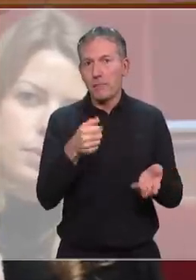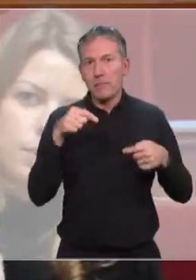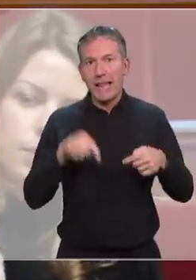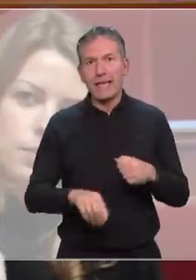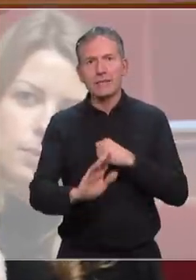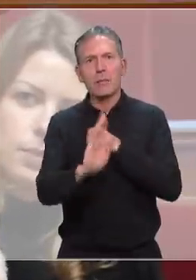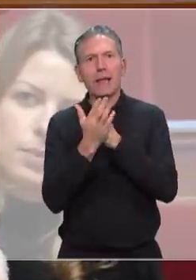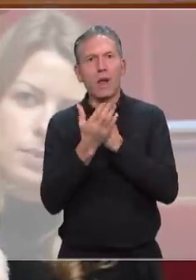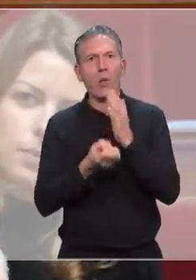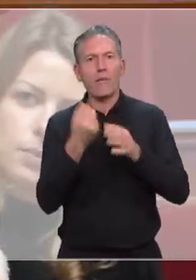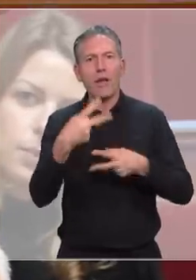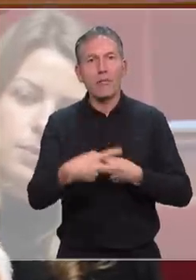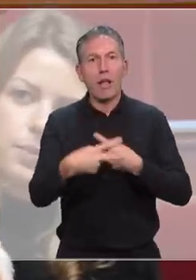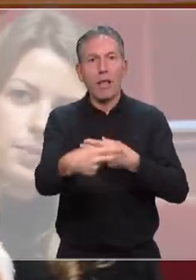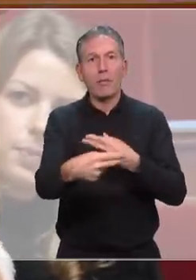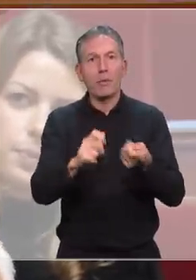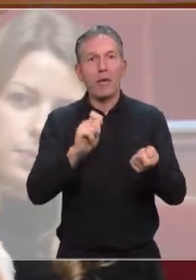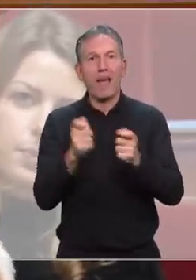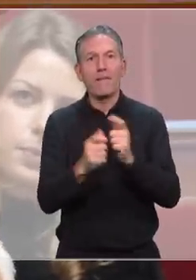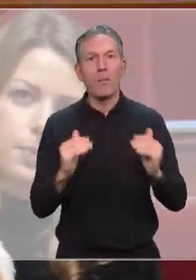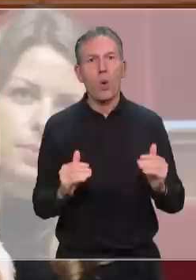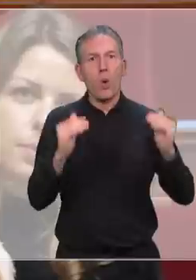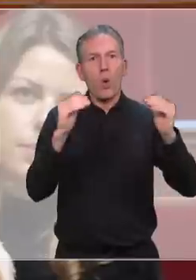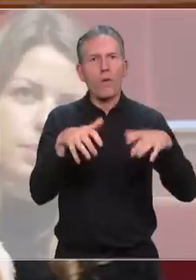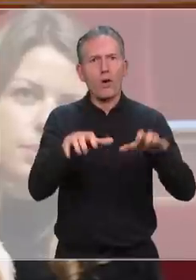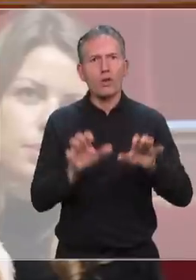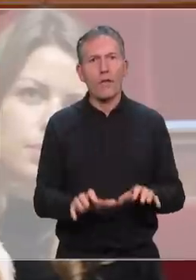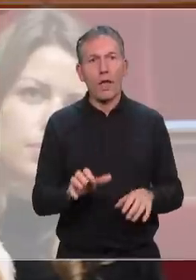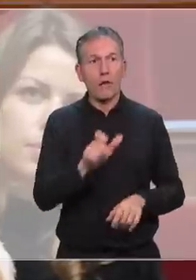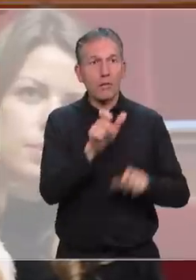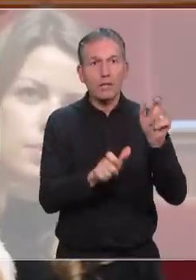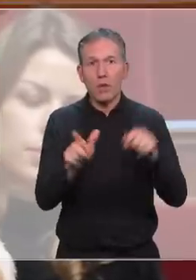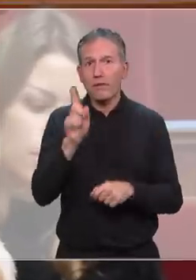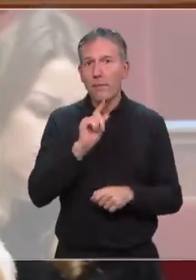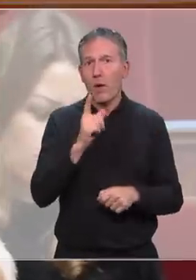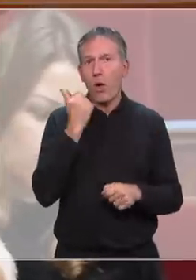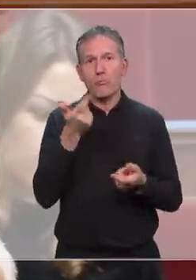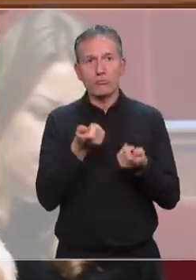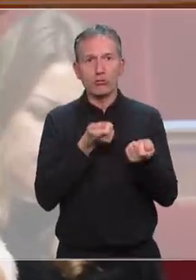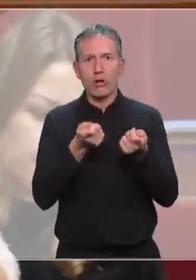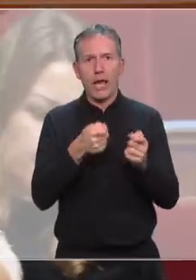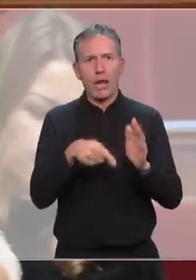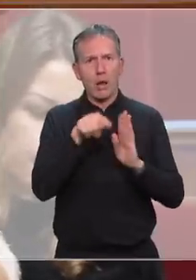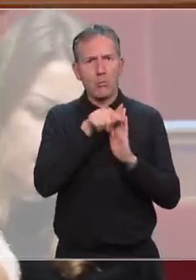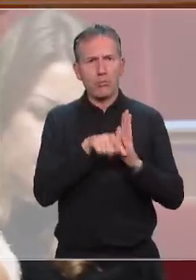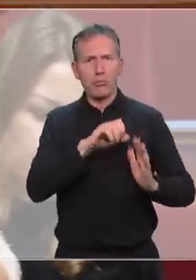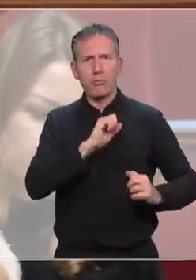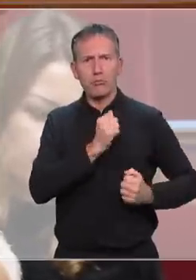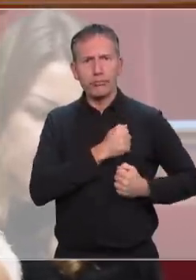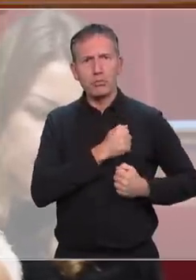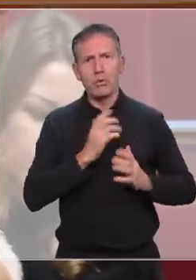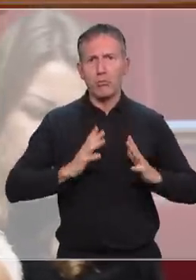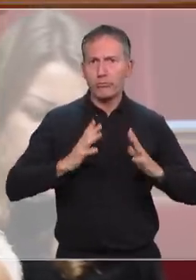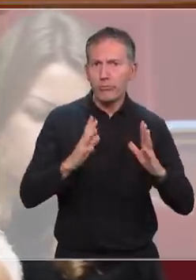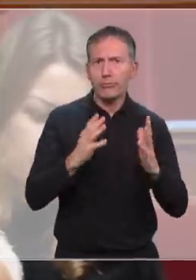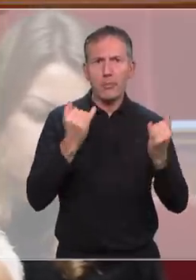une nouvelle grande étape de la réforme de la haute fonction publique. Pour ces femmes et ces hommes qui conduisent avec rigueur, dévouement, parfois imagination,